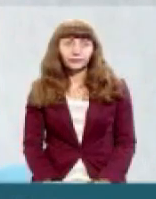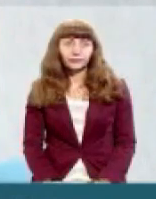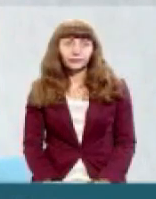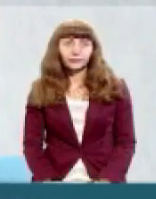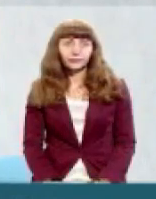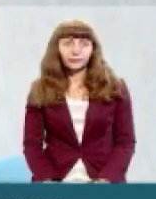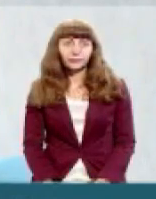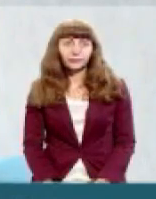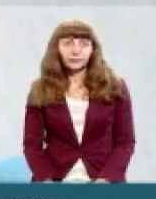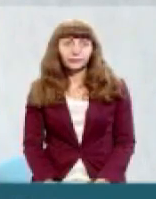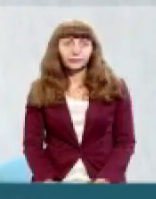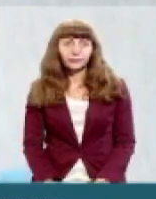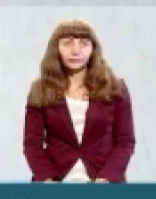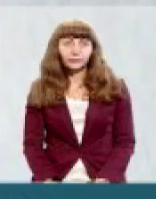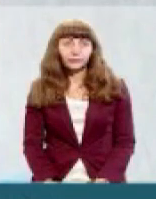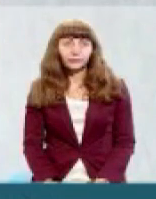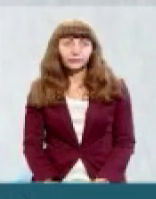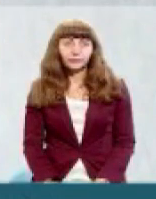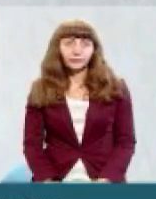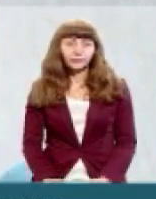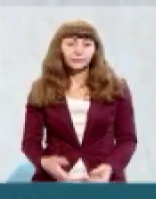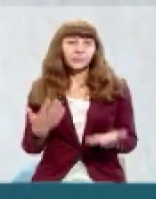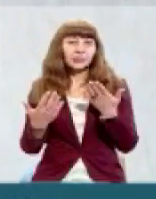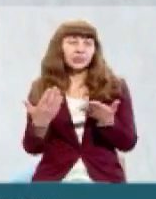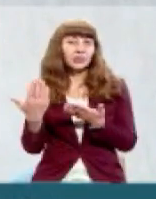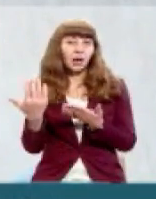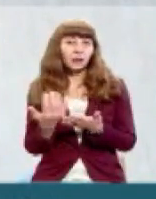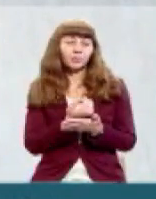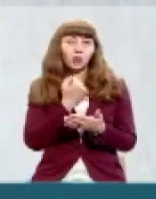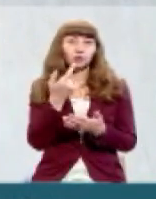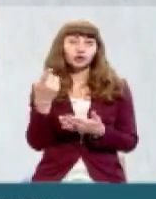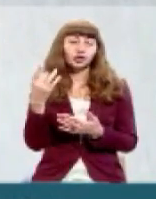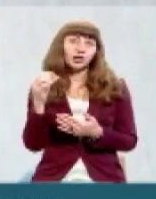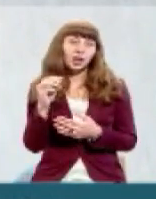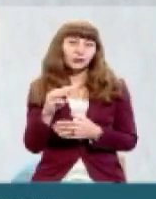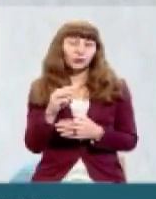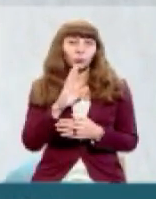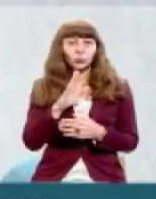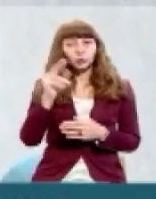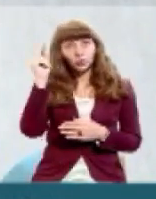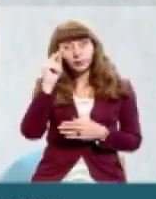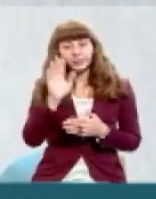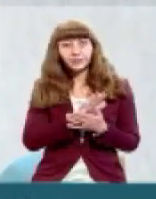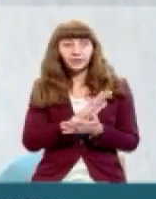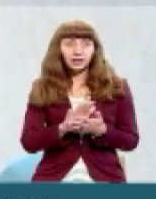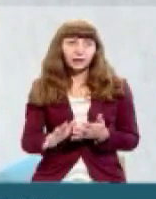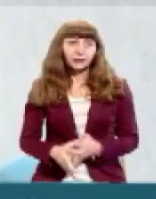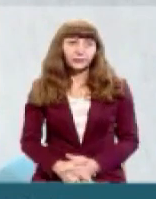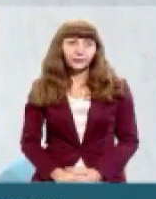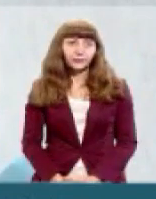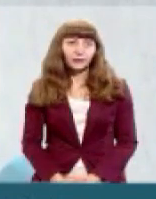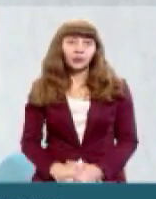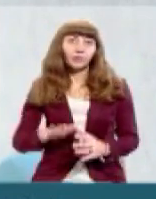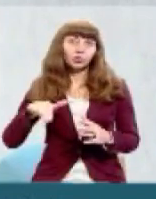қатысалады. Грант ұтып алса, олар бізде оқиды, бірақ олар сосын өздеріне кетіп, сол жақта үш